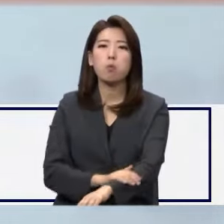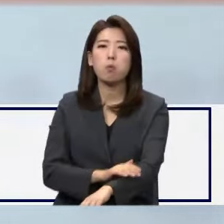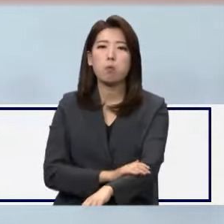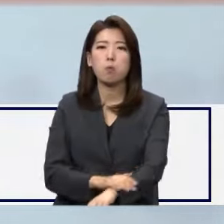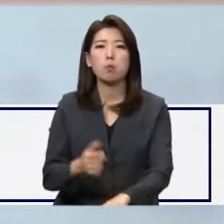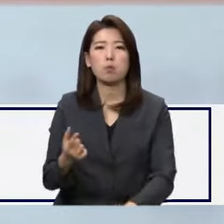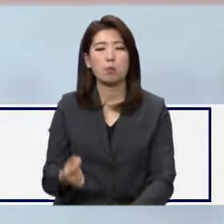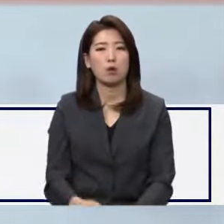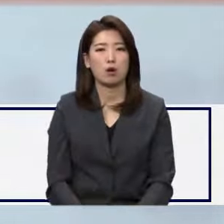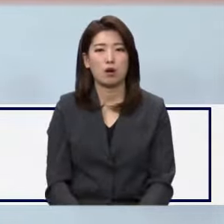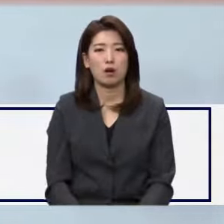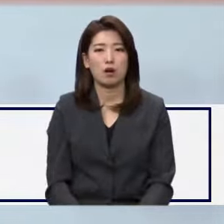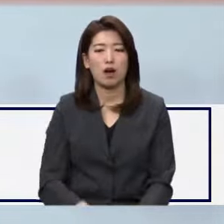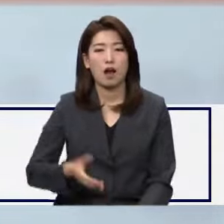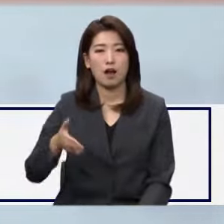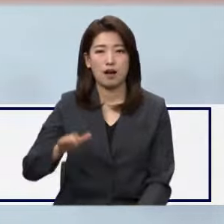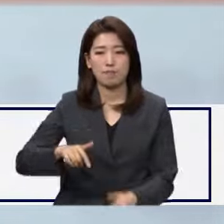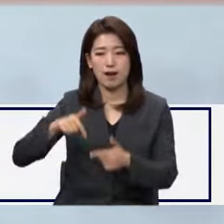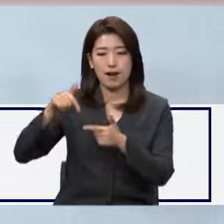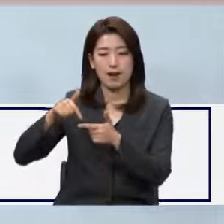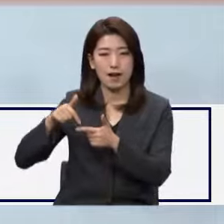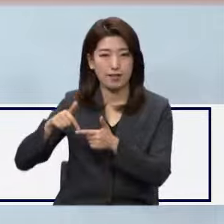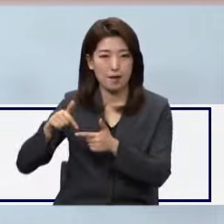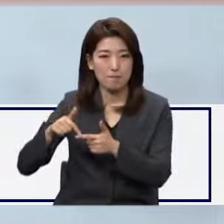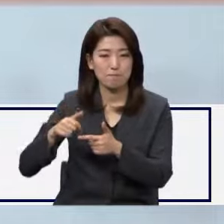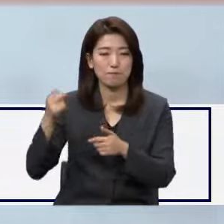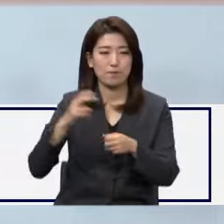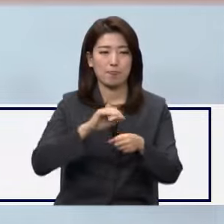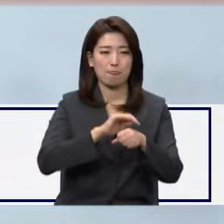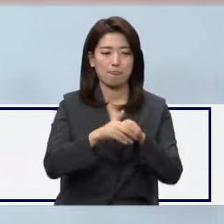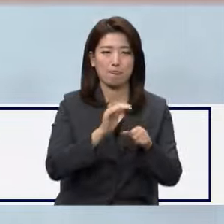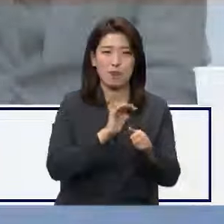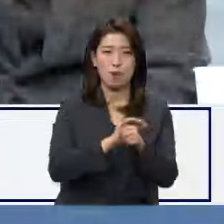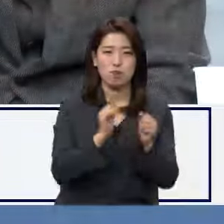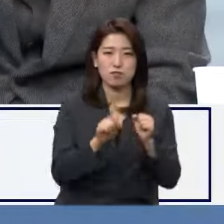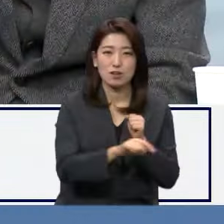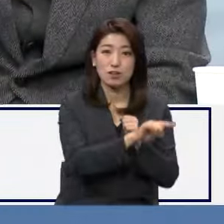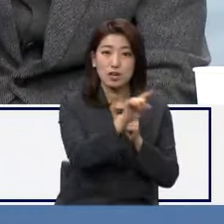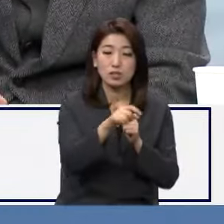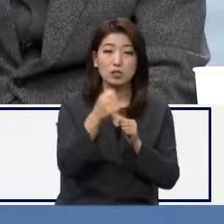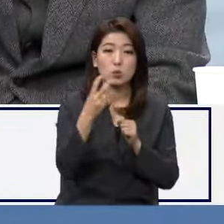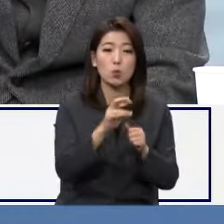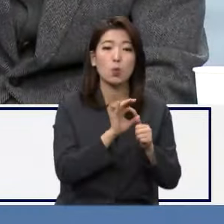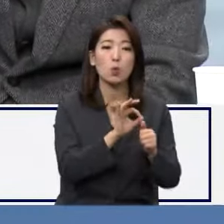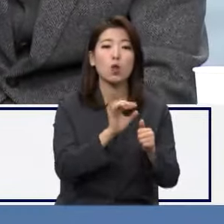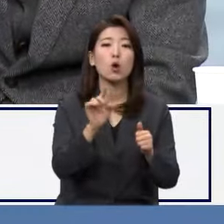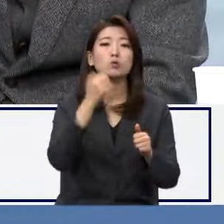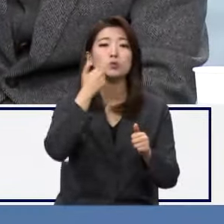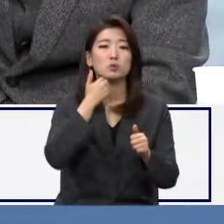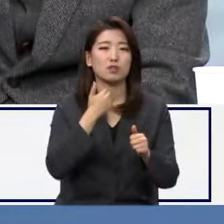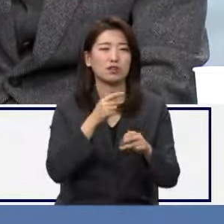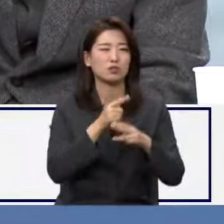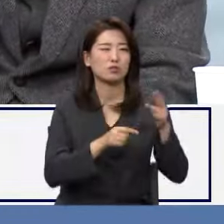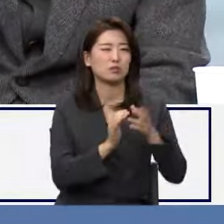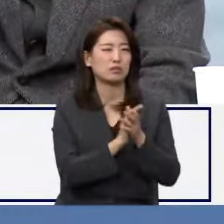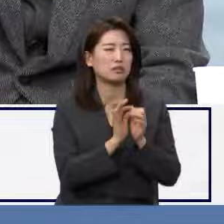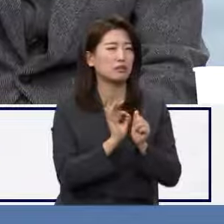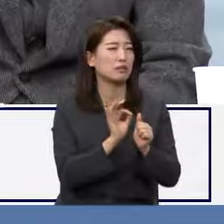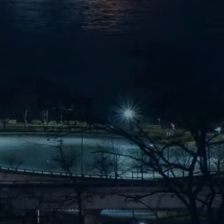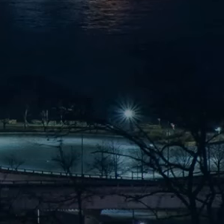지역인이 강남삼구든지 경남권 TK 지역에서 이런 일이 재발되면 또다시 공천 잡에 휘일 수 있다 그렇게